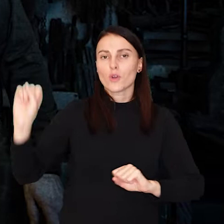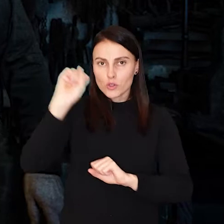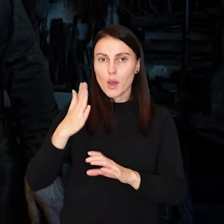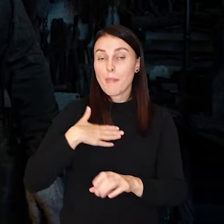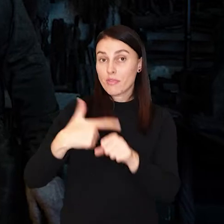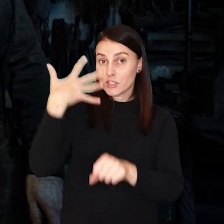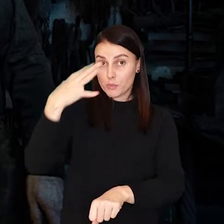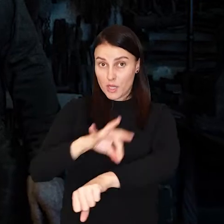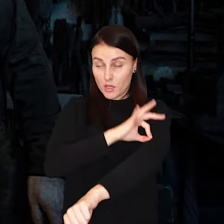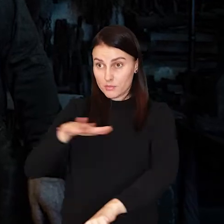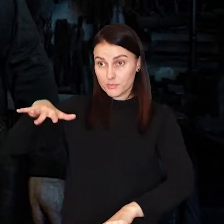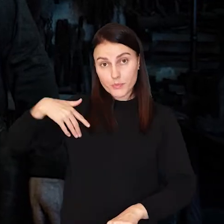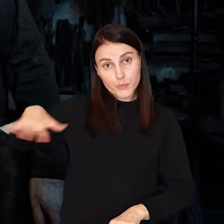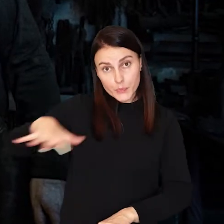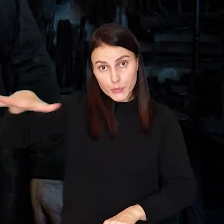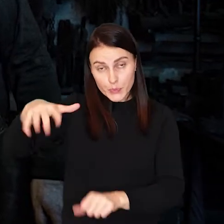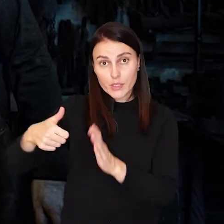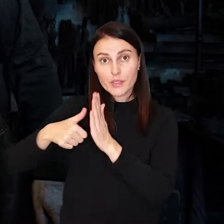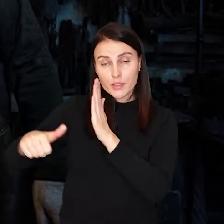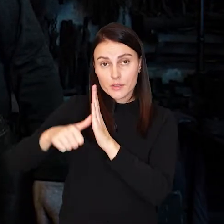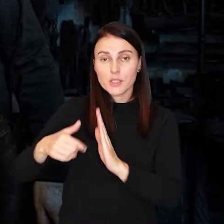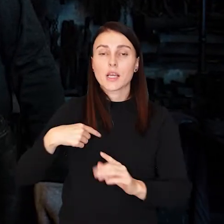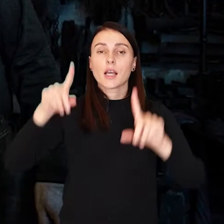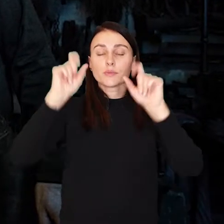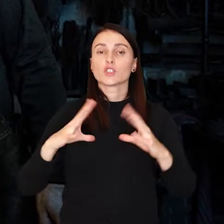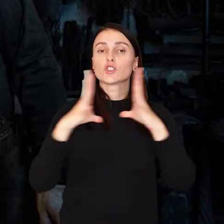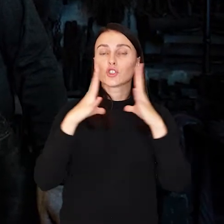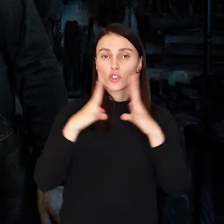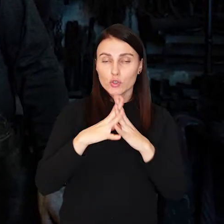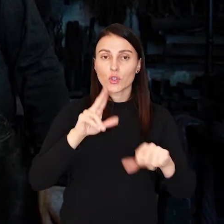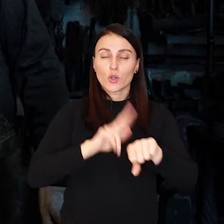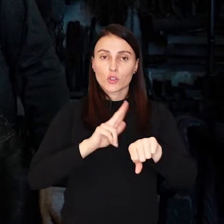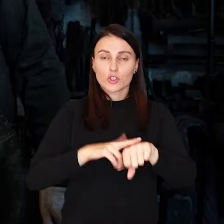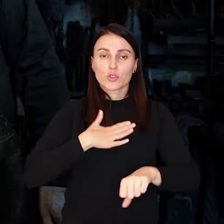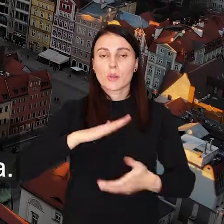25 km, start w sobotę o 10 z Placu Solnego.